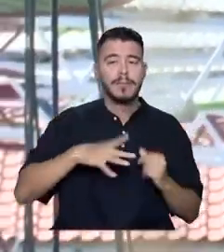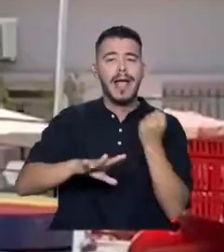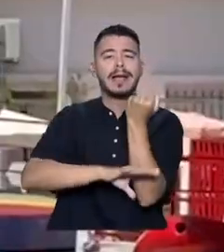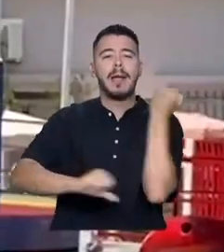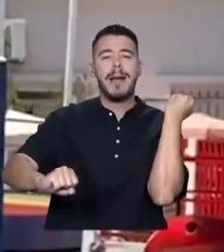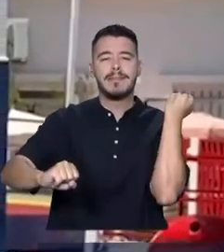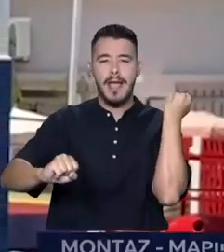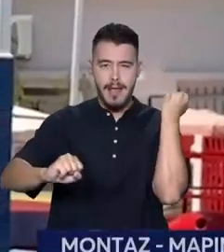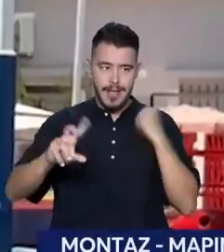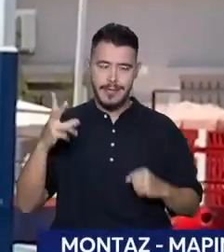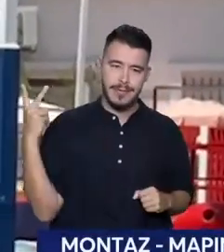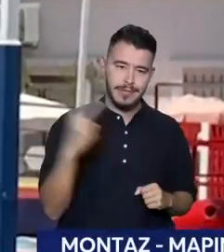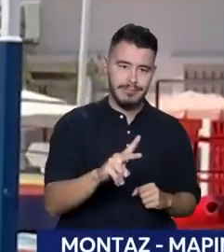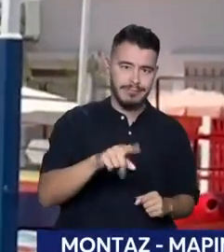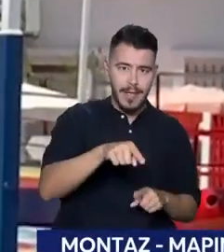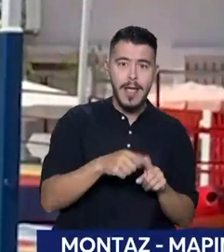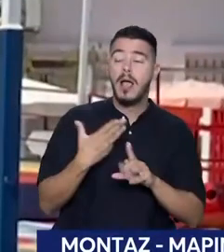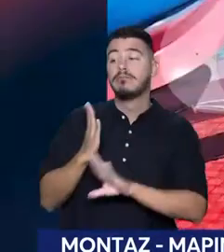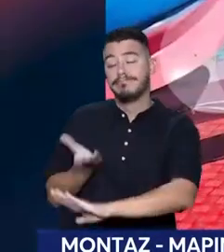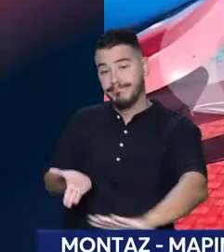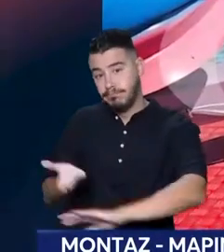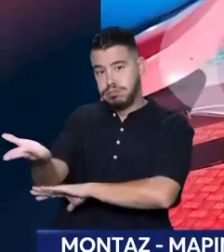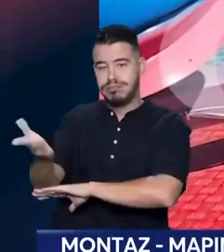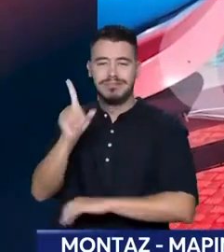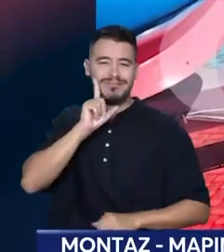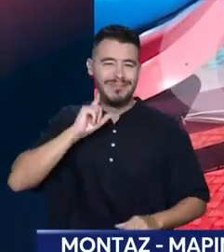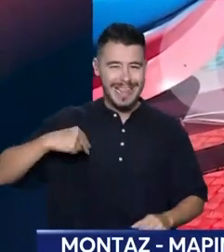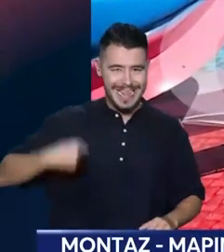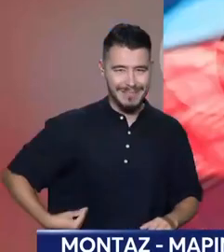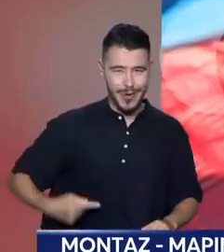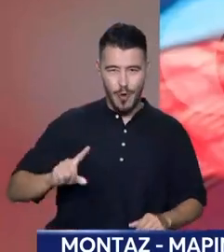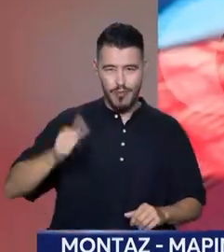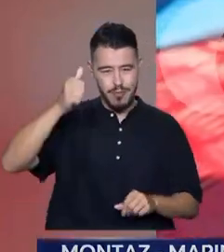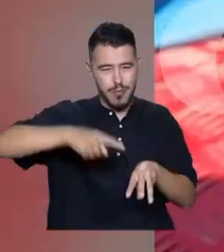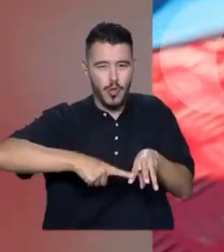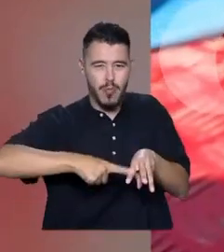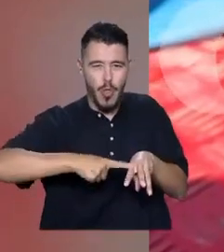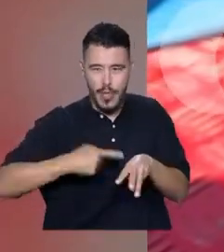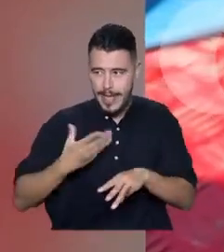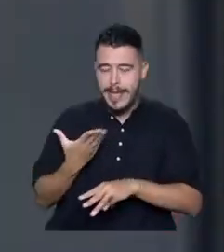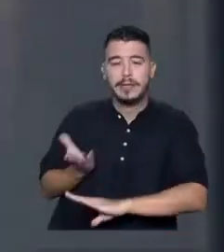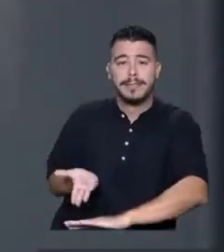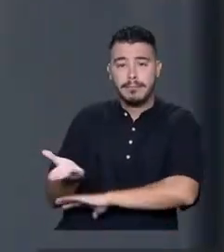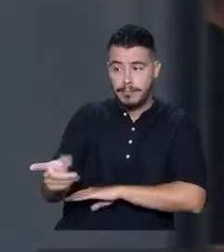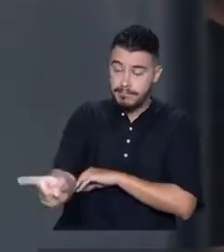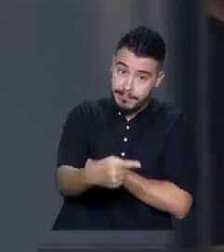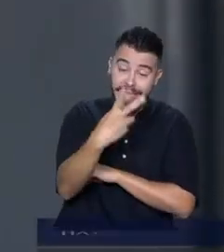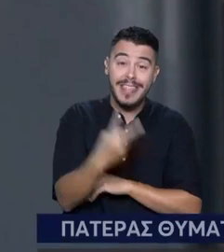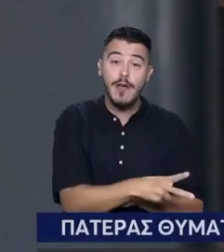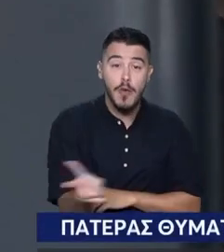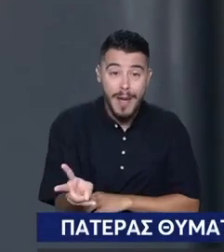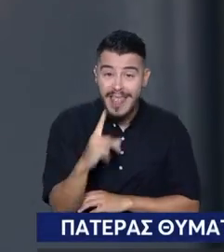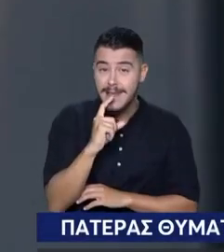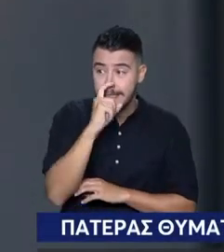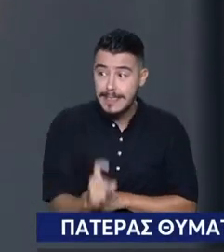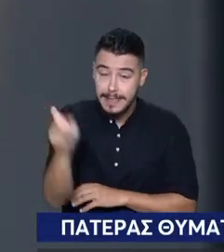διοίκησης κίνησε πειθαρχικές διώξεις σε βάρος της Δημάρχου Κασάνδρας, που πρέπει μέσα σε 15 μέρες να υποβάλει τις εξηγήσεις της.